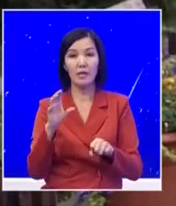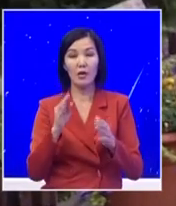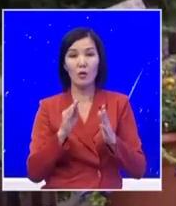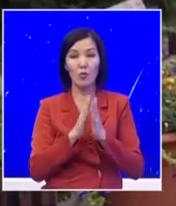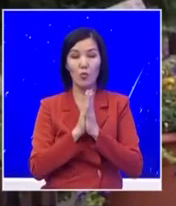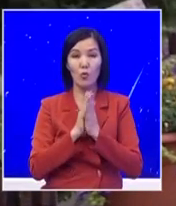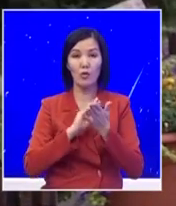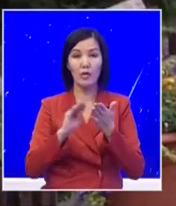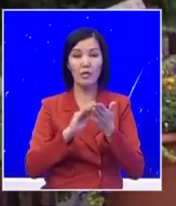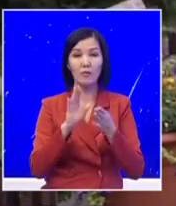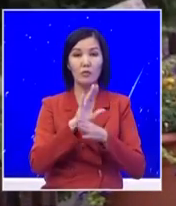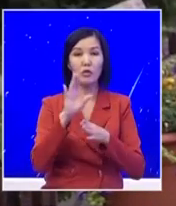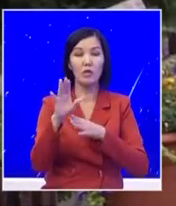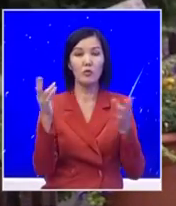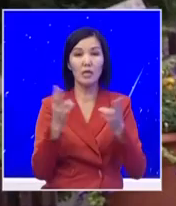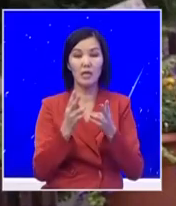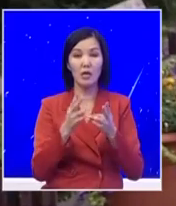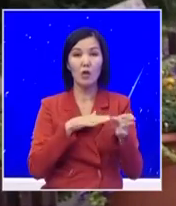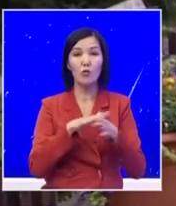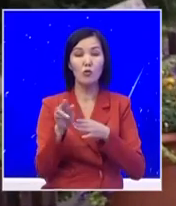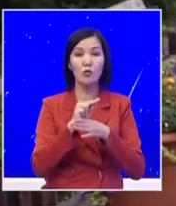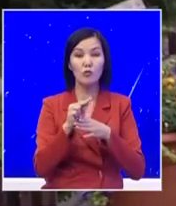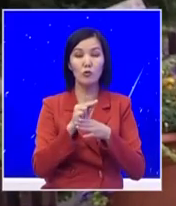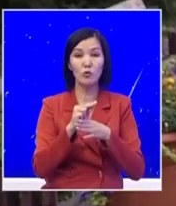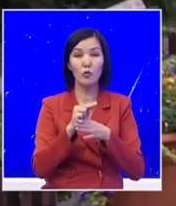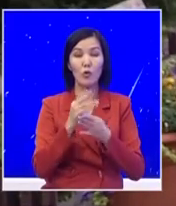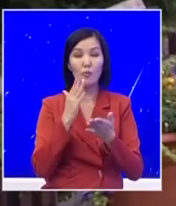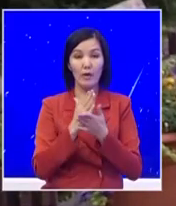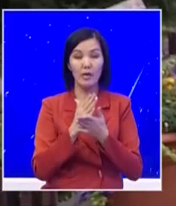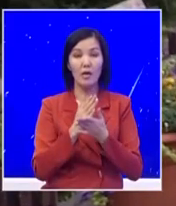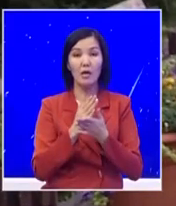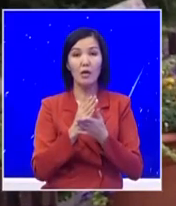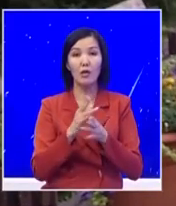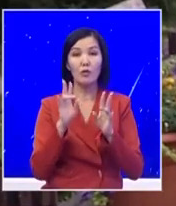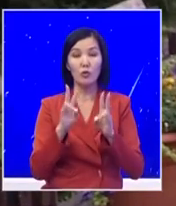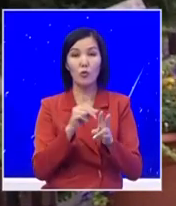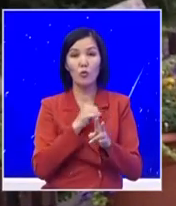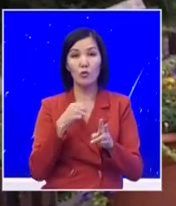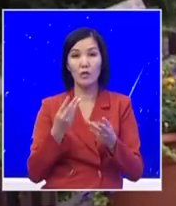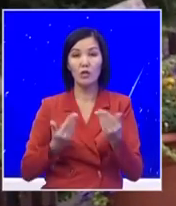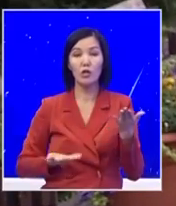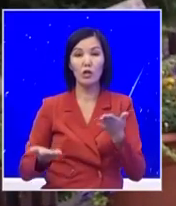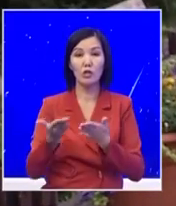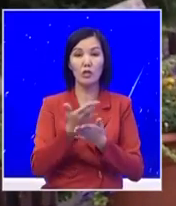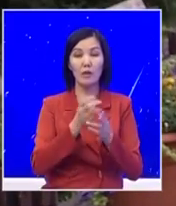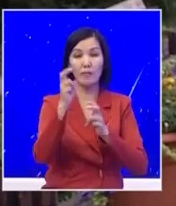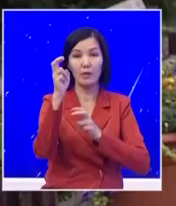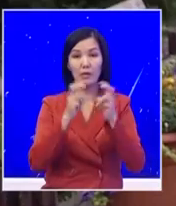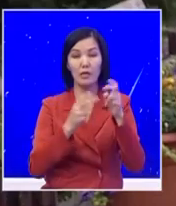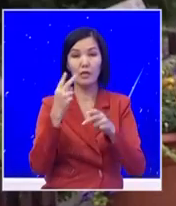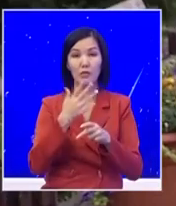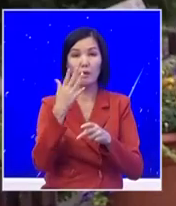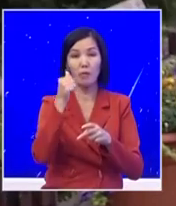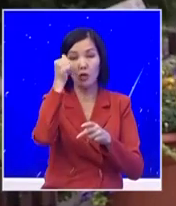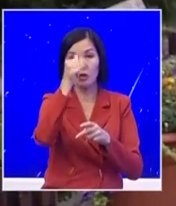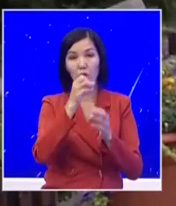керек. Жергілікті бюджеттен тек қана күрделі жөндеу ғана қарастырылған. Ағымдағы жөндеуді тұрғындар өз есебінен жүргізеді. Кейбір лифттер 25 жылда,